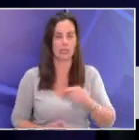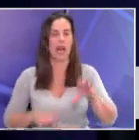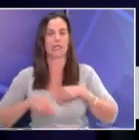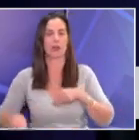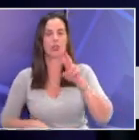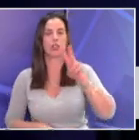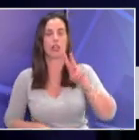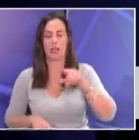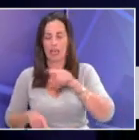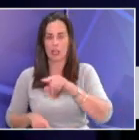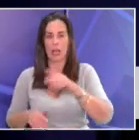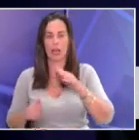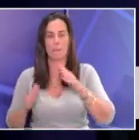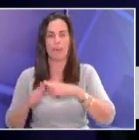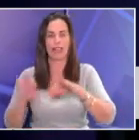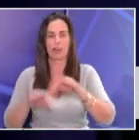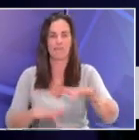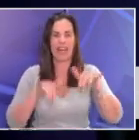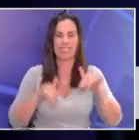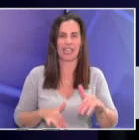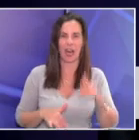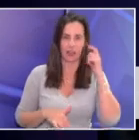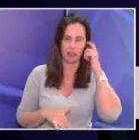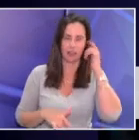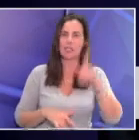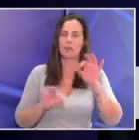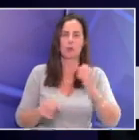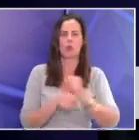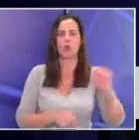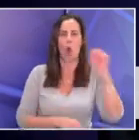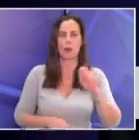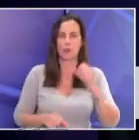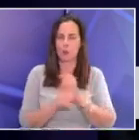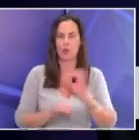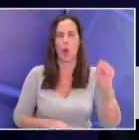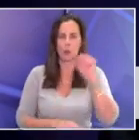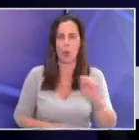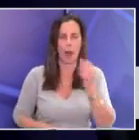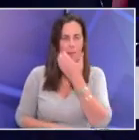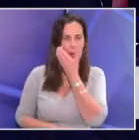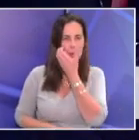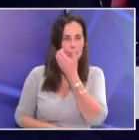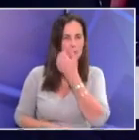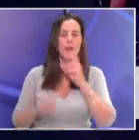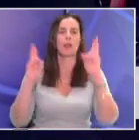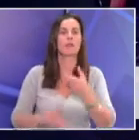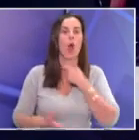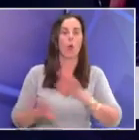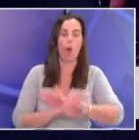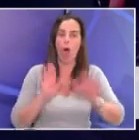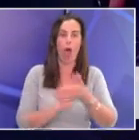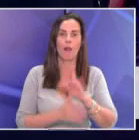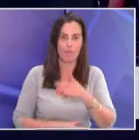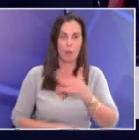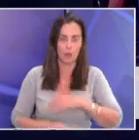הסכמה של שני הבתים. הם פשוט לא יסכימו ומתקעו. זה מה שעשו לאובמה. לגמרי. זה מה שעשו לאובמה. כן. שאט-דאון. תקוע. נכון, לגמרי.